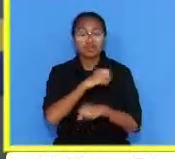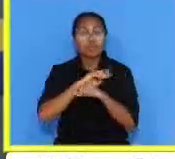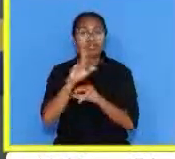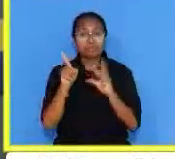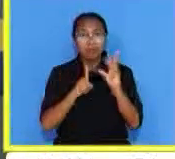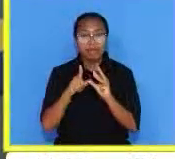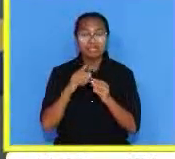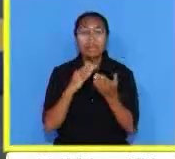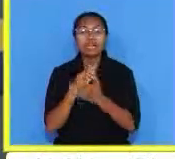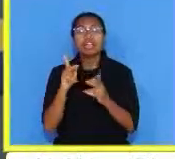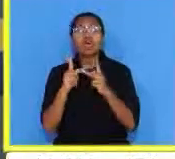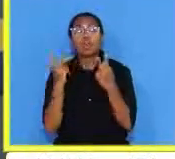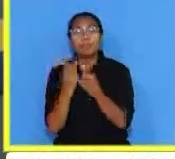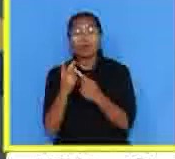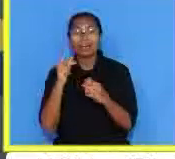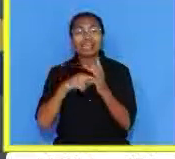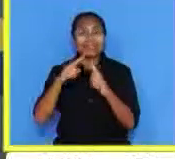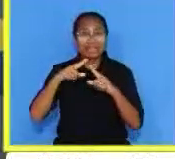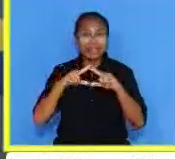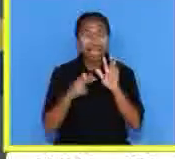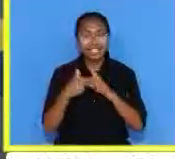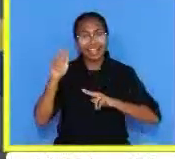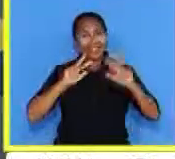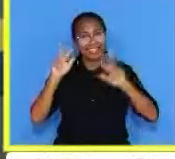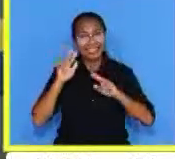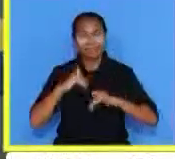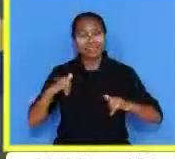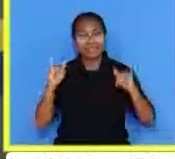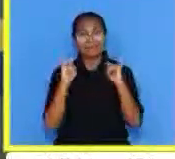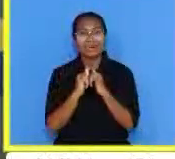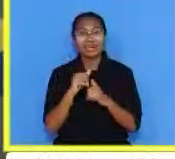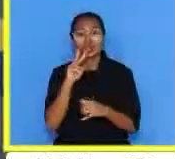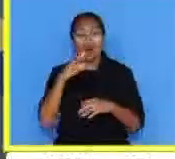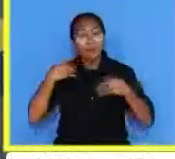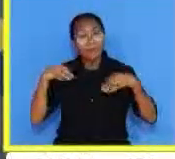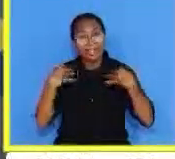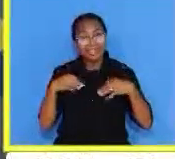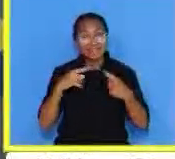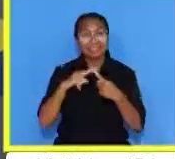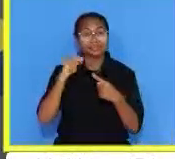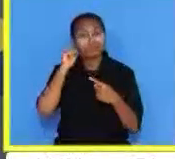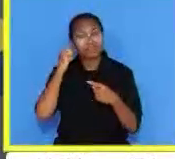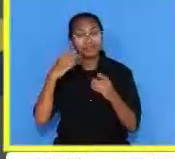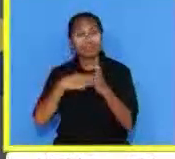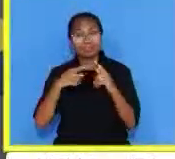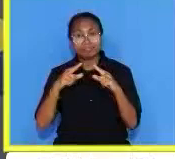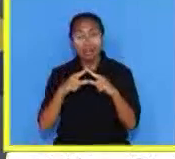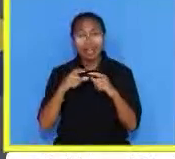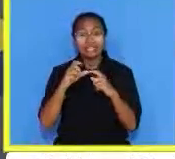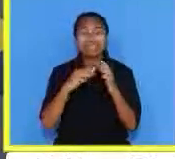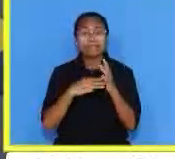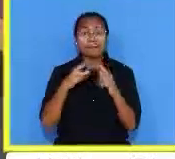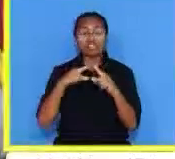COVID-19 bagi kelompok rentan di Provinsi Nusa Tenggara Timur bersama dua narasumber, Ibu Emma Martavine Simanjuntak